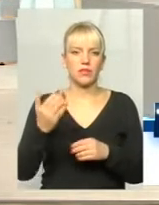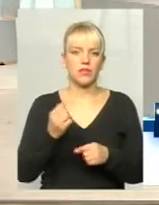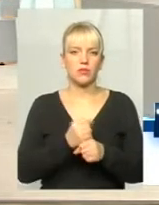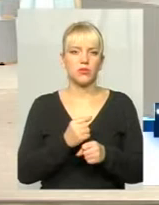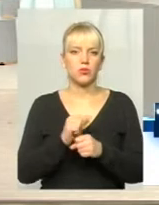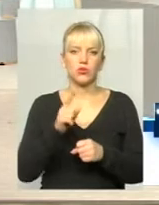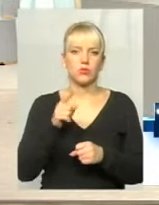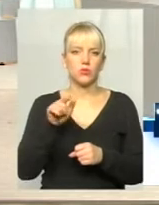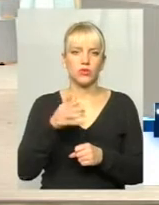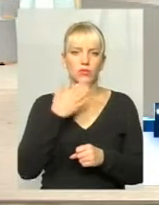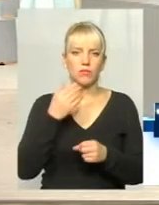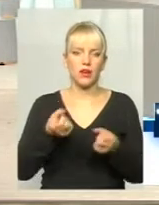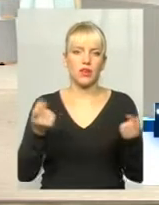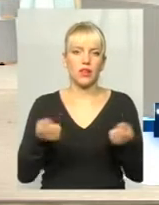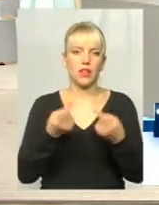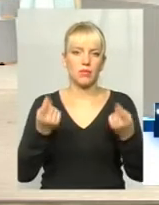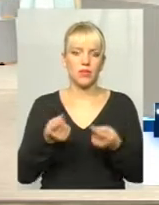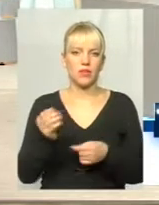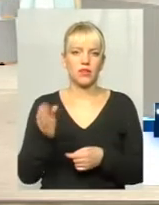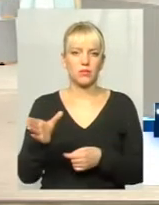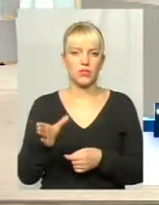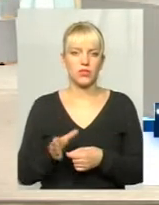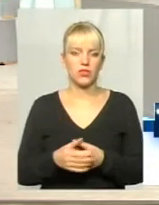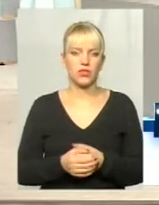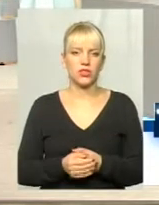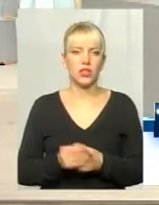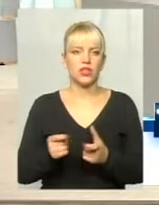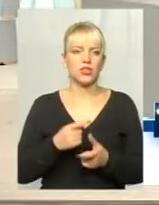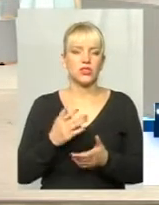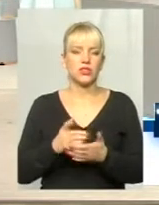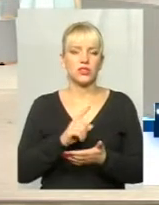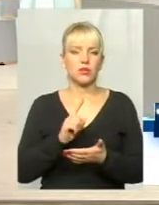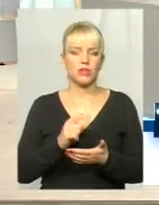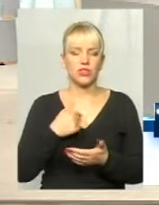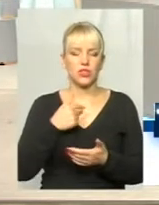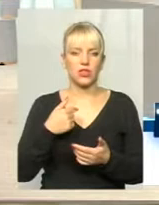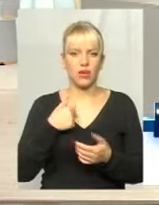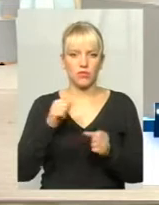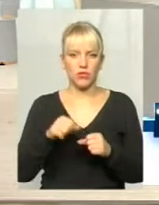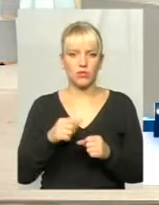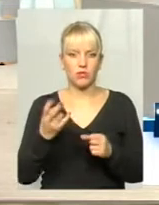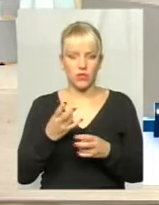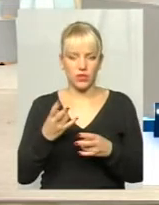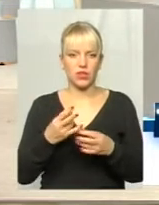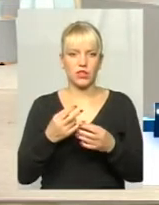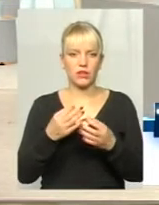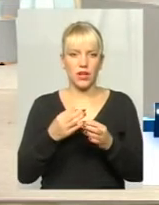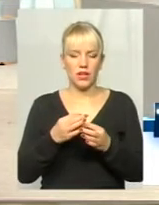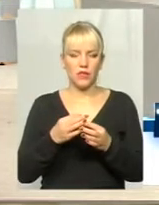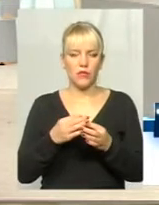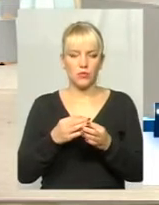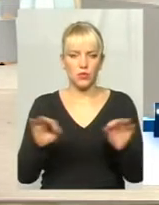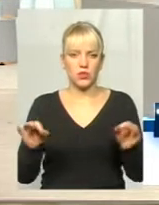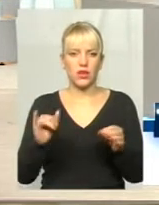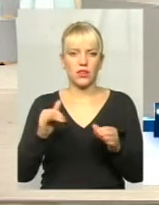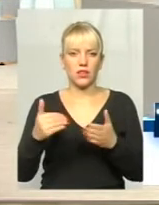посвідчень елементарних? Чи я зобов'язаний їх пускати взагалі в приватну оселю? Як це законодавство